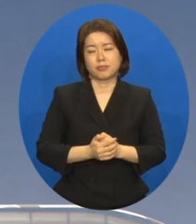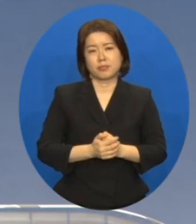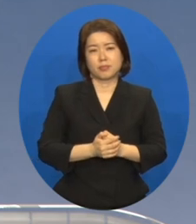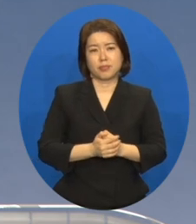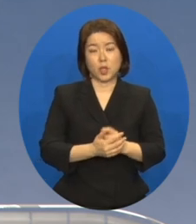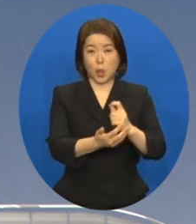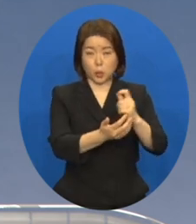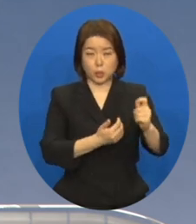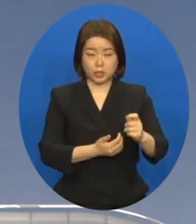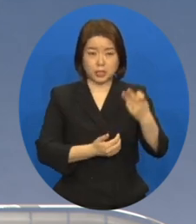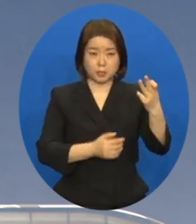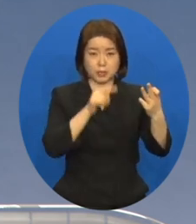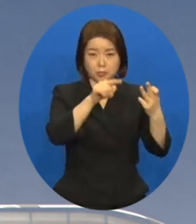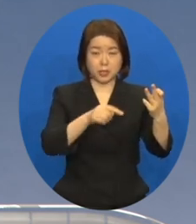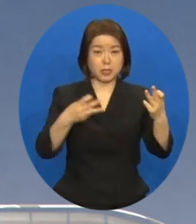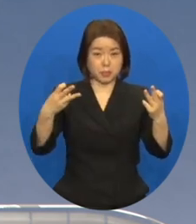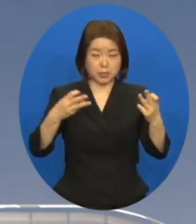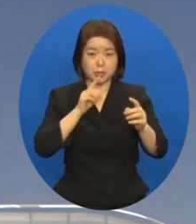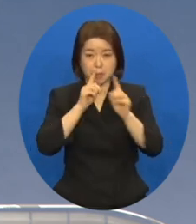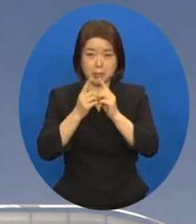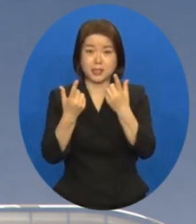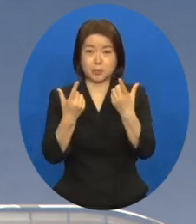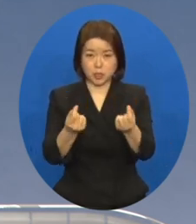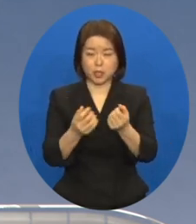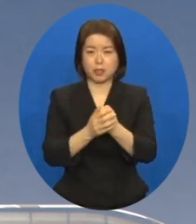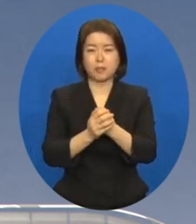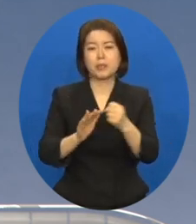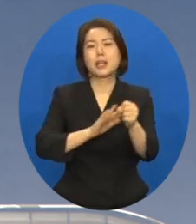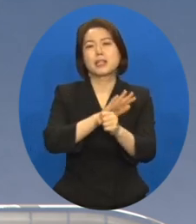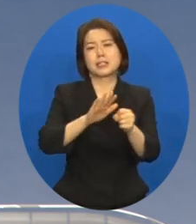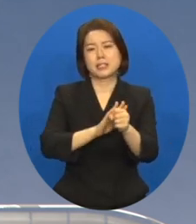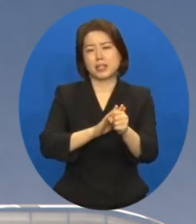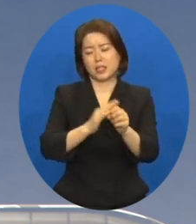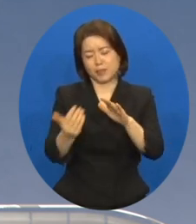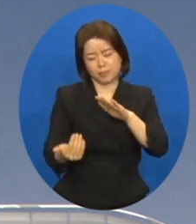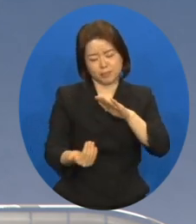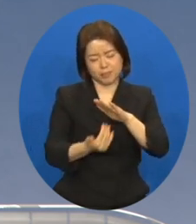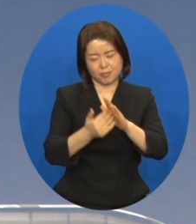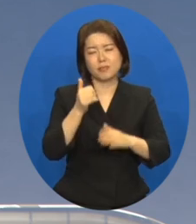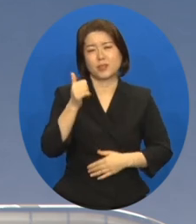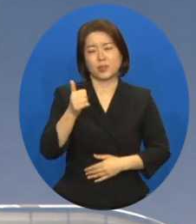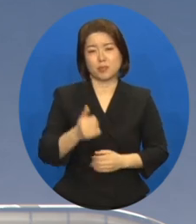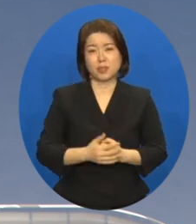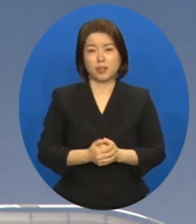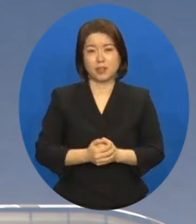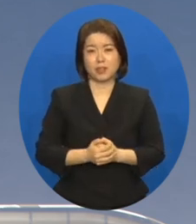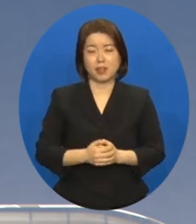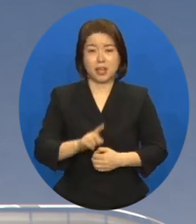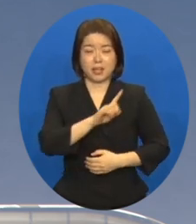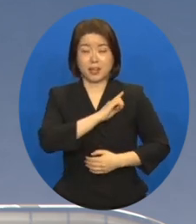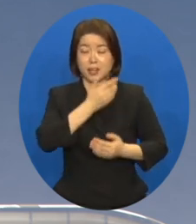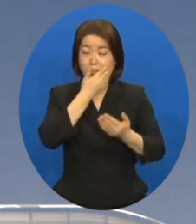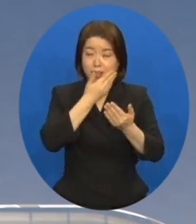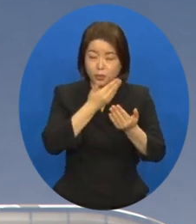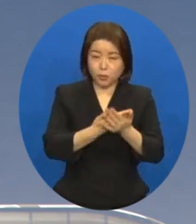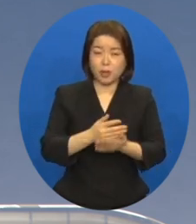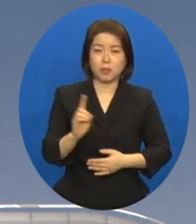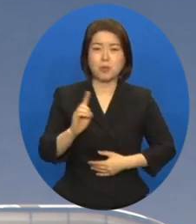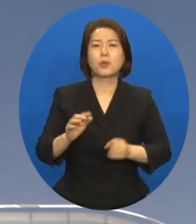고린도전서 13장 13절에 말씀하신 것처럼 사랑이 으뜸이다. 가장 귀한 것은